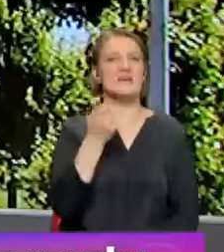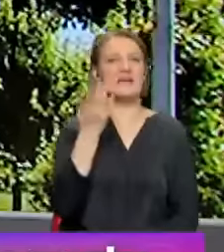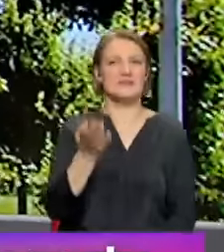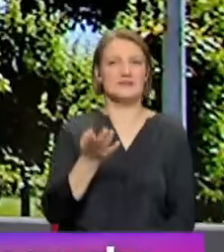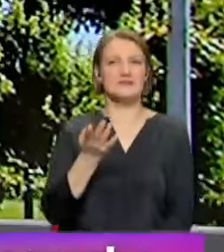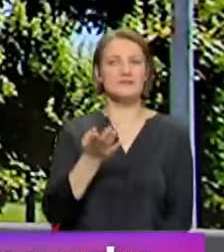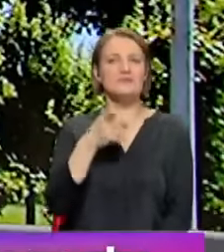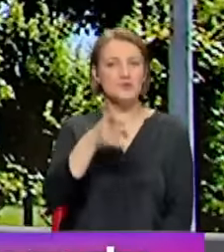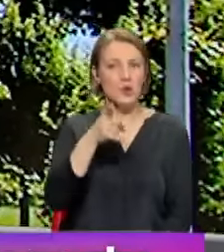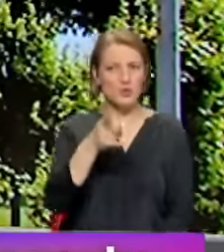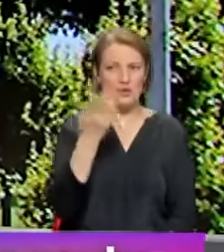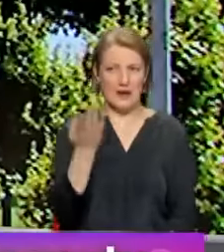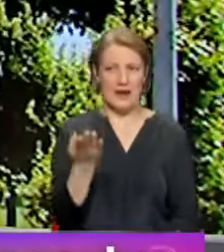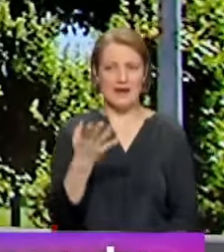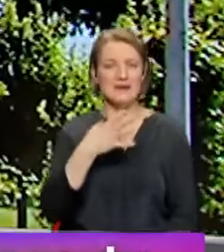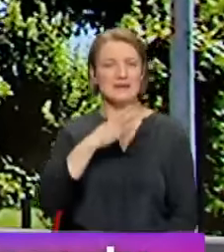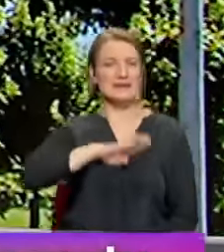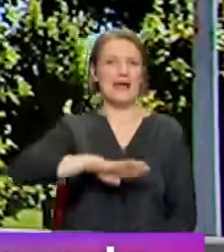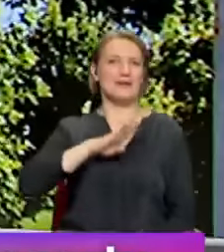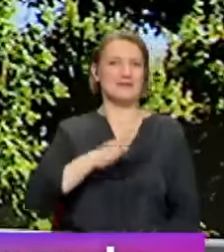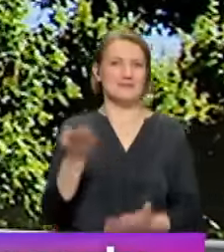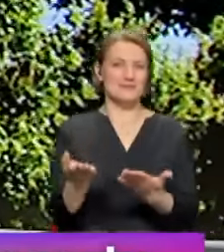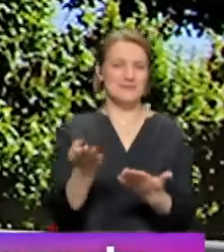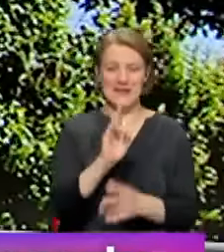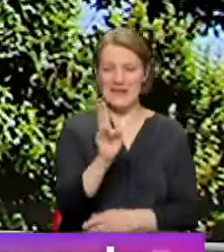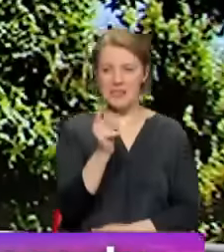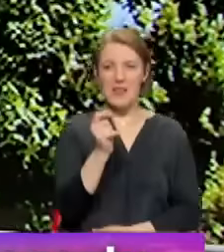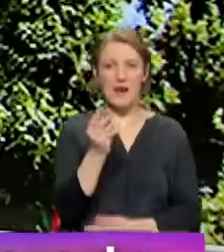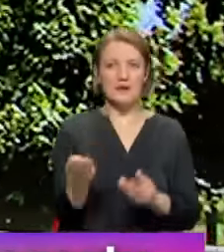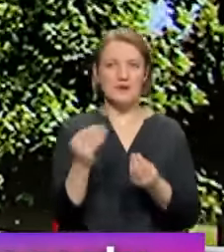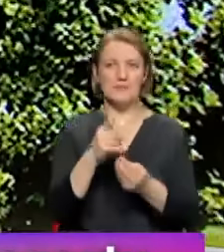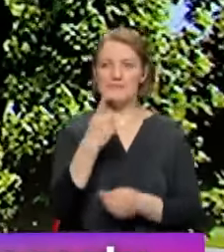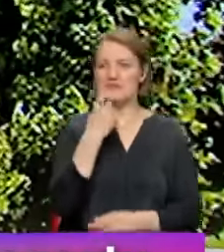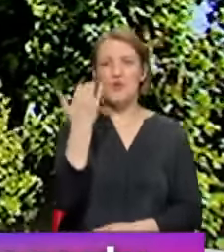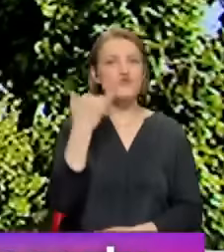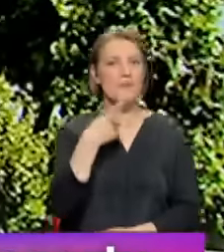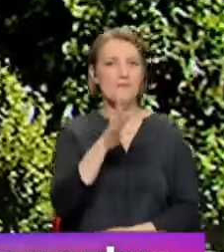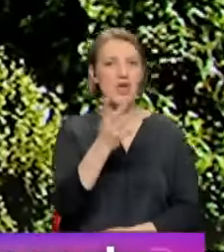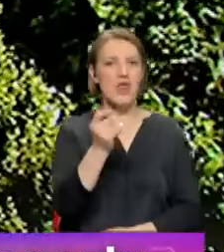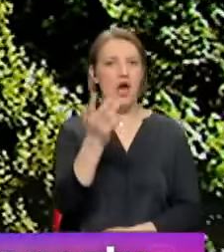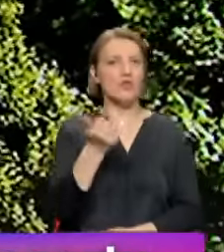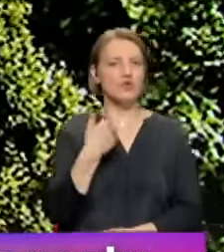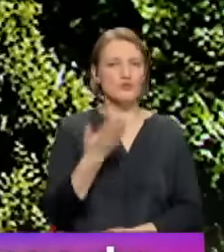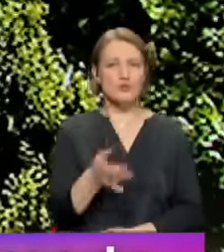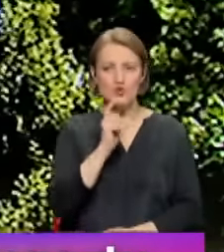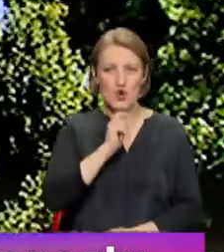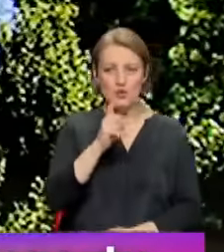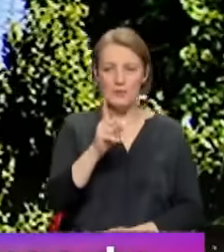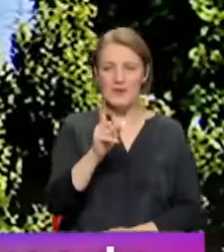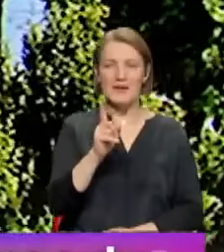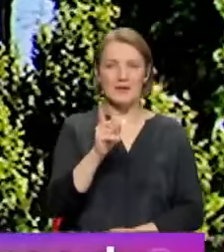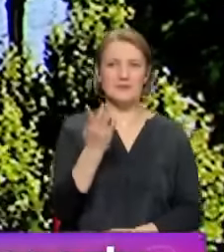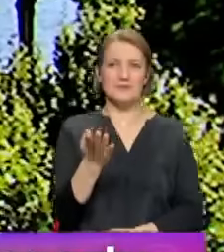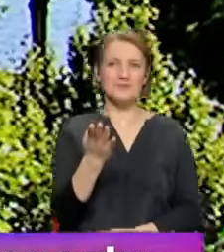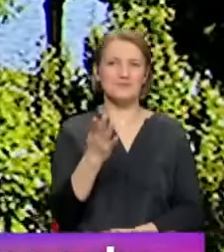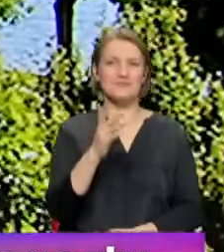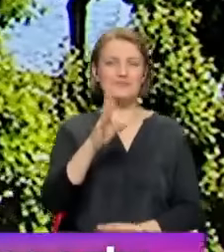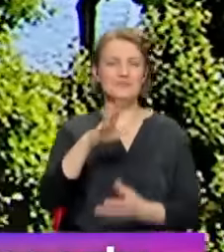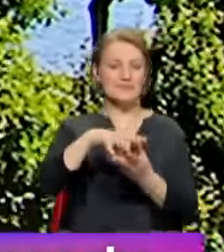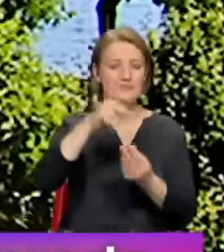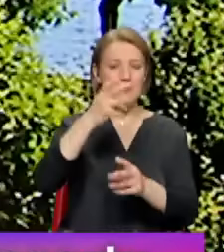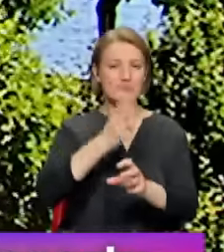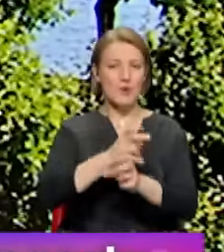fiyatları onun da derdi 20 liraya gelmiş. Ben geçen sene 5 liraya alıyordum diyor. Dondurmanın külahı olmuş 6,5